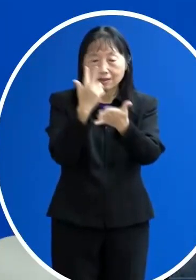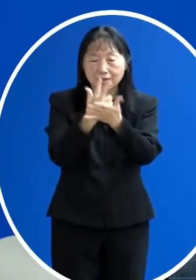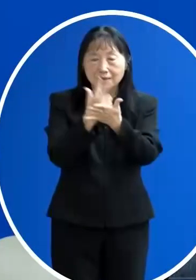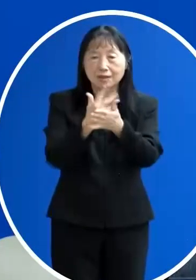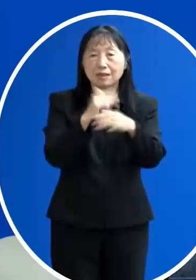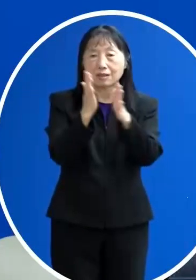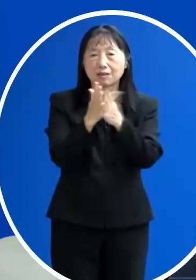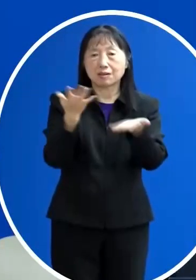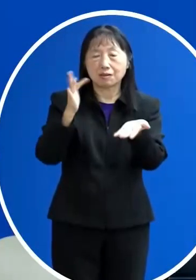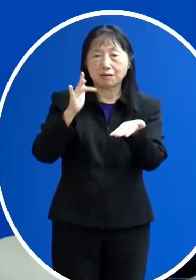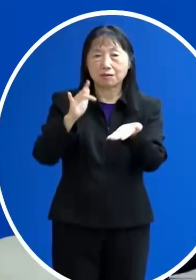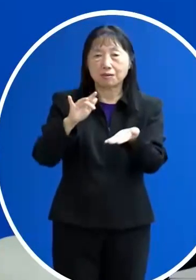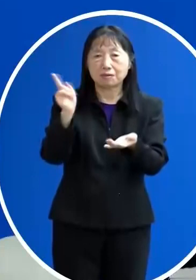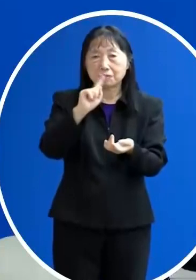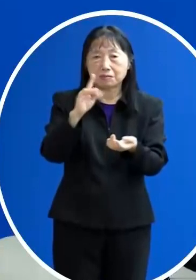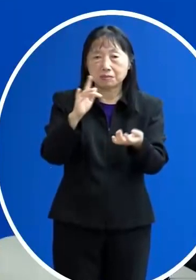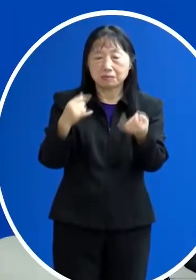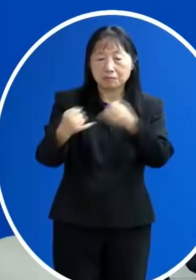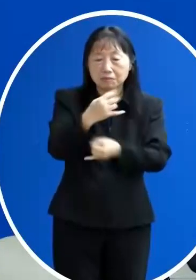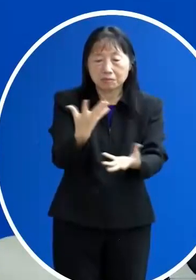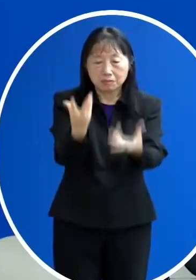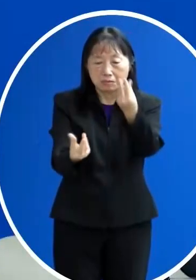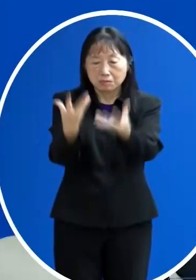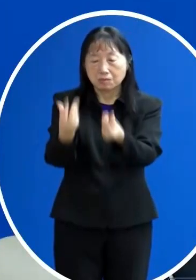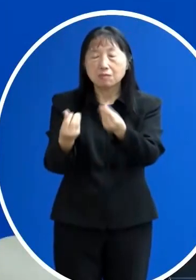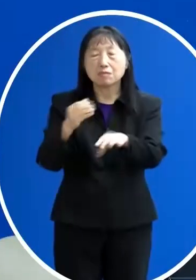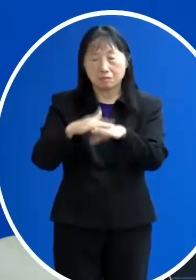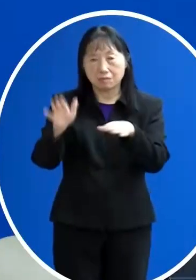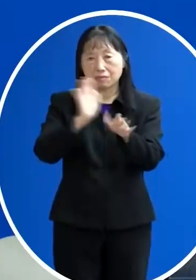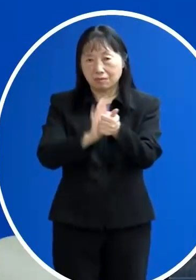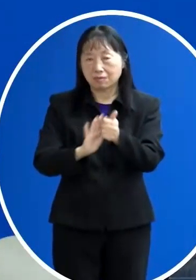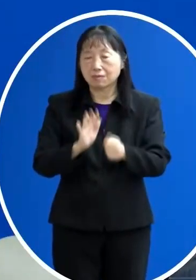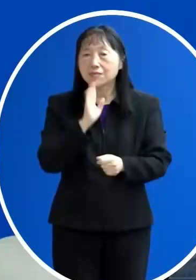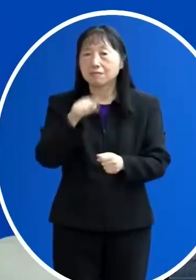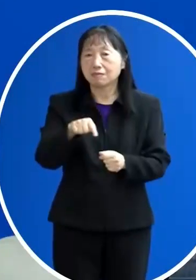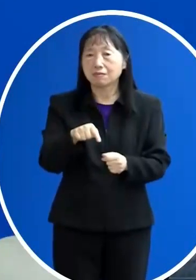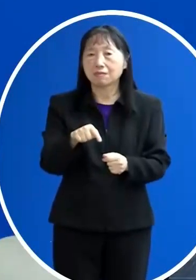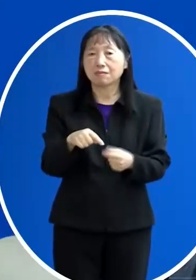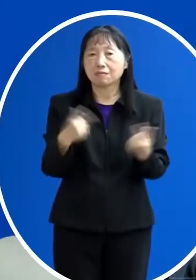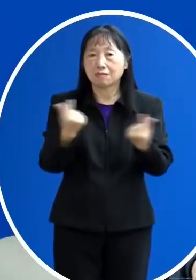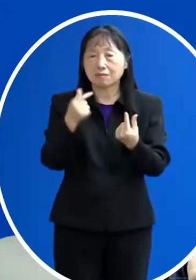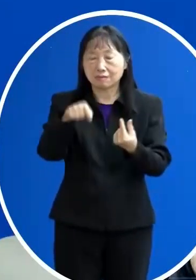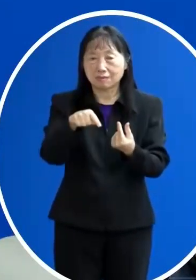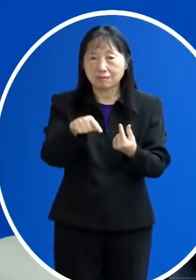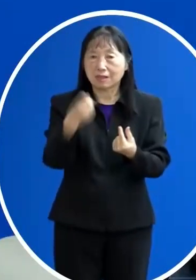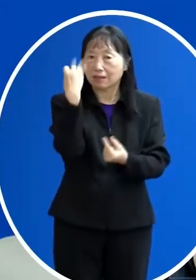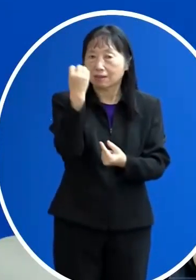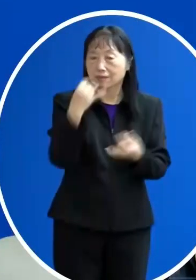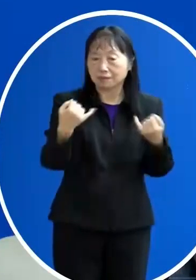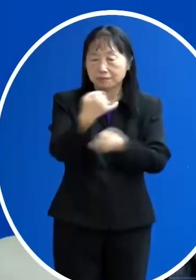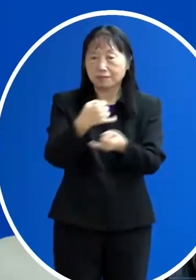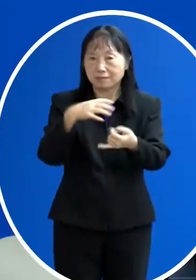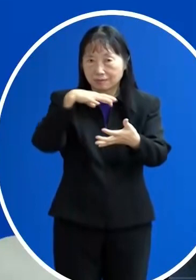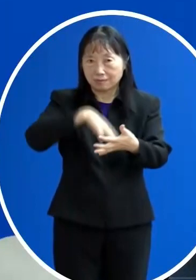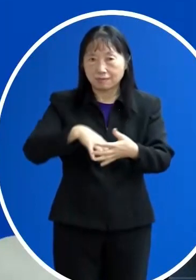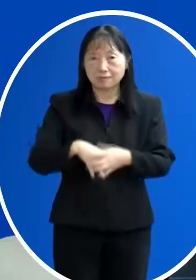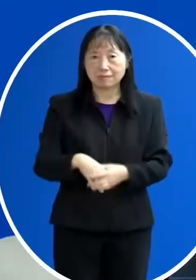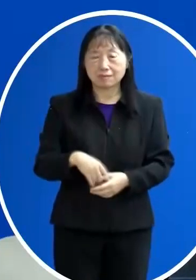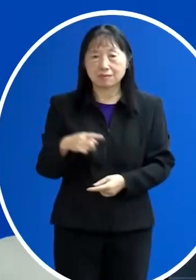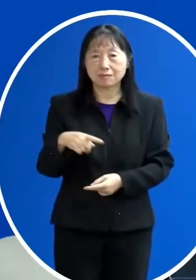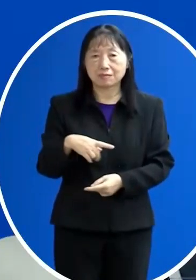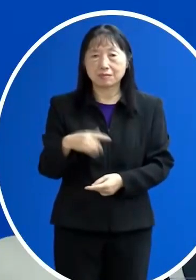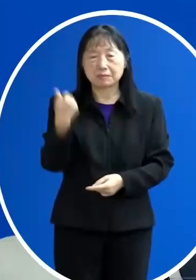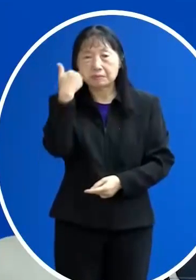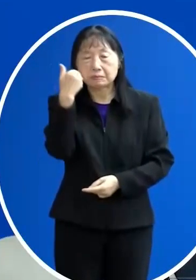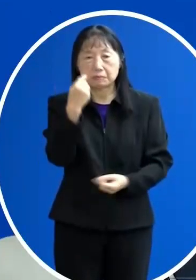这一个病毒哪一个比较多，哪一个比较少的情形，看得出来就是说似乎在这些新兴变异株里面没有一个独霸